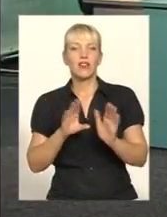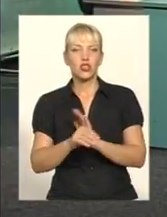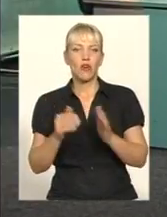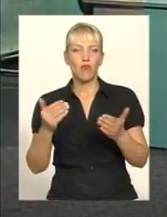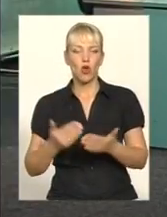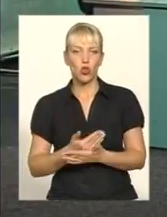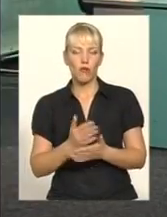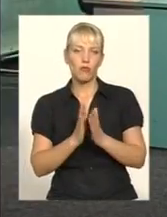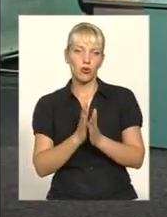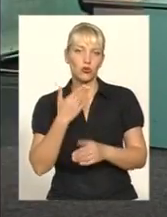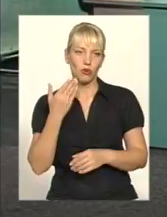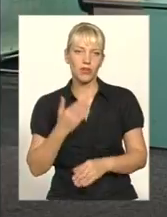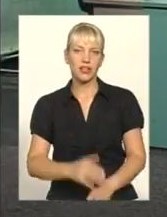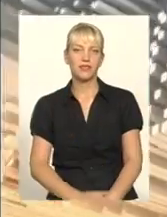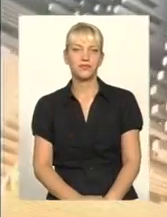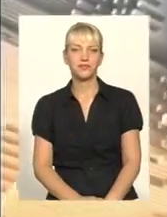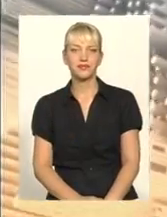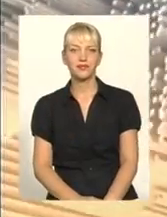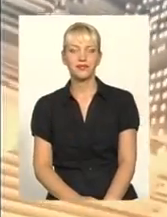будь ласка, коментар, а далі ми продовжимо.